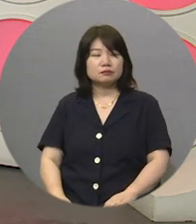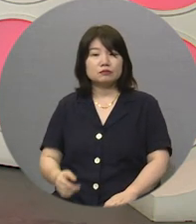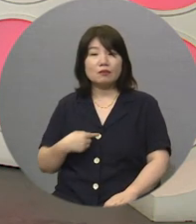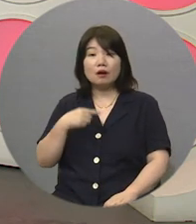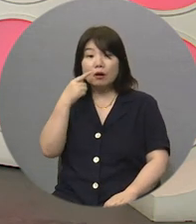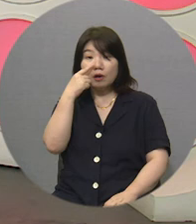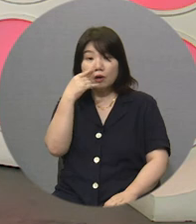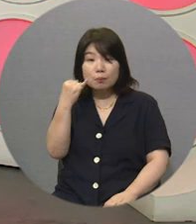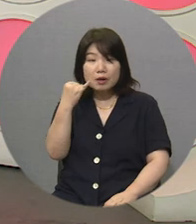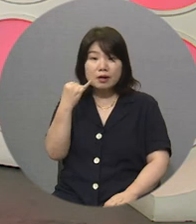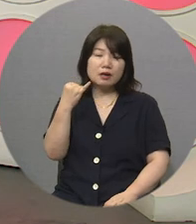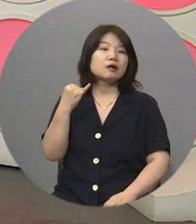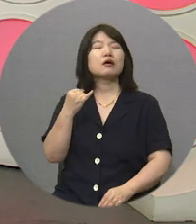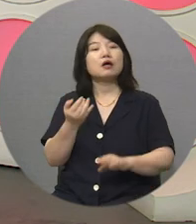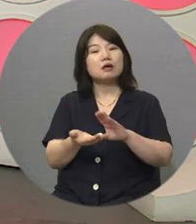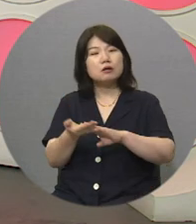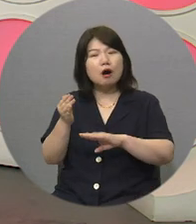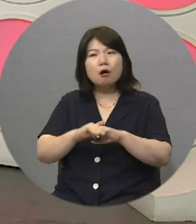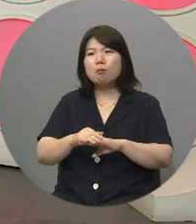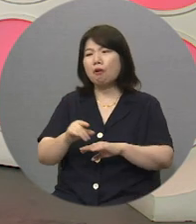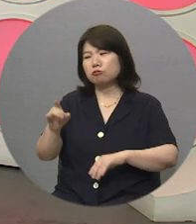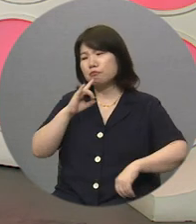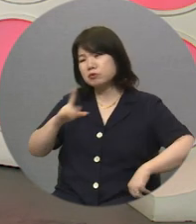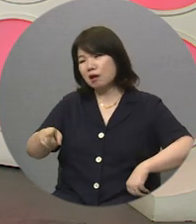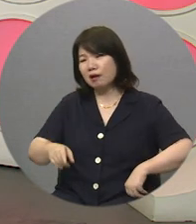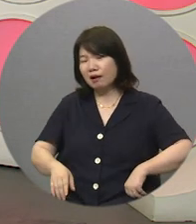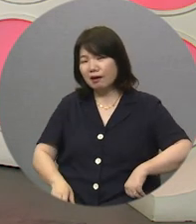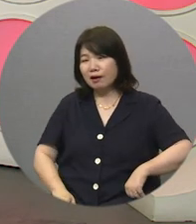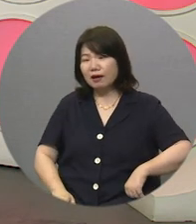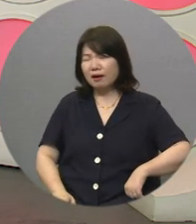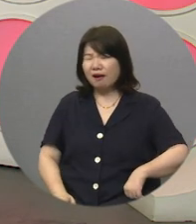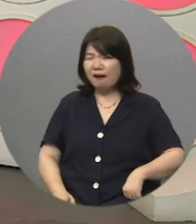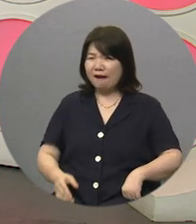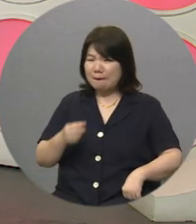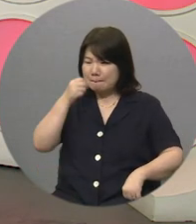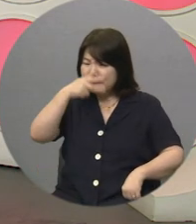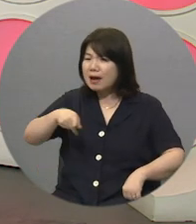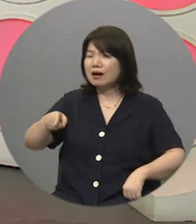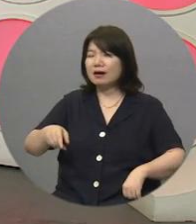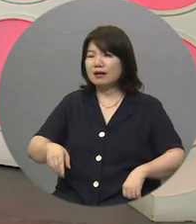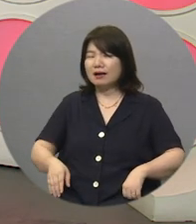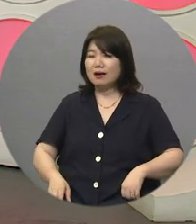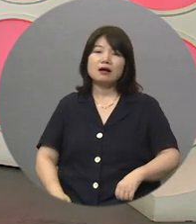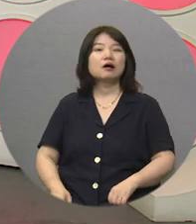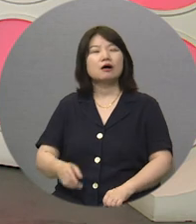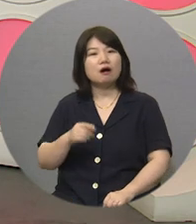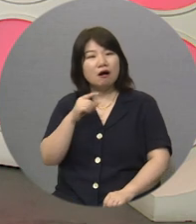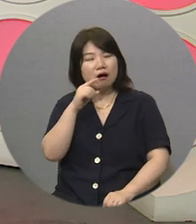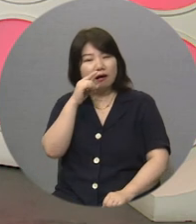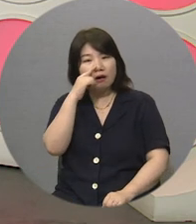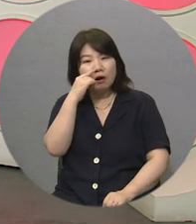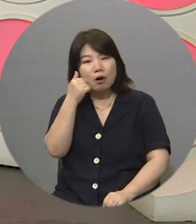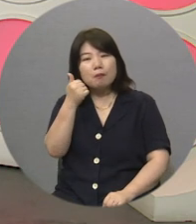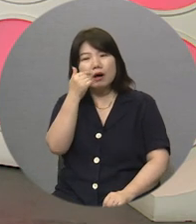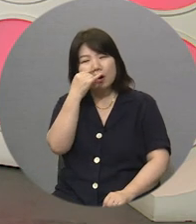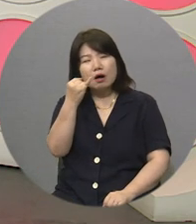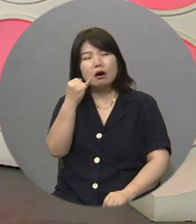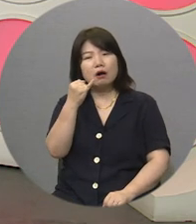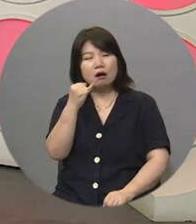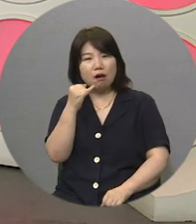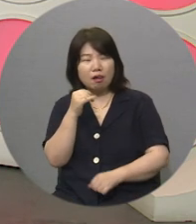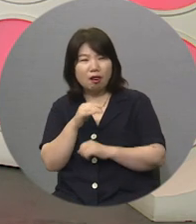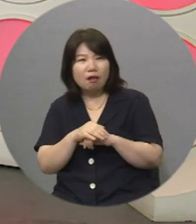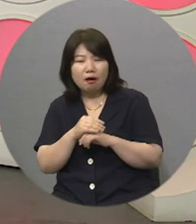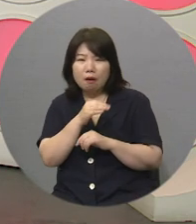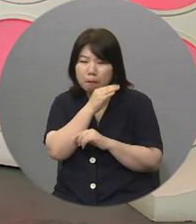저는 엄마에게 양말이 그것밖에 없냐며 소리쳤고, 눈치를 보던 엄마는 어릴 적